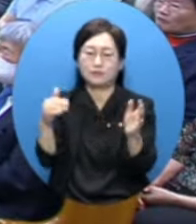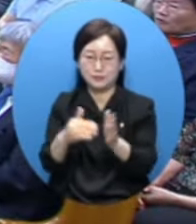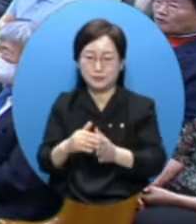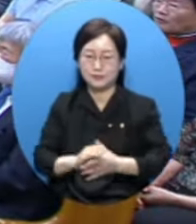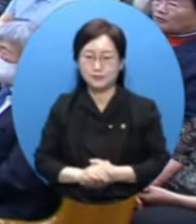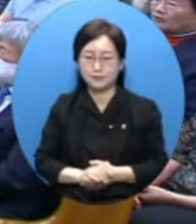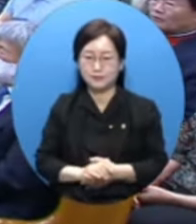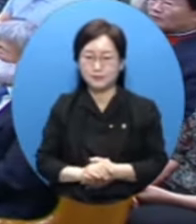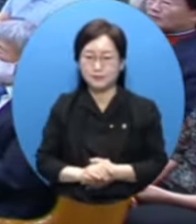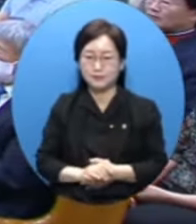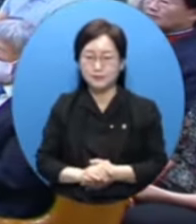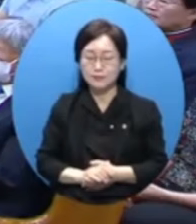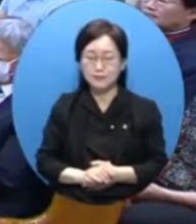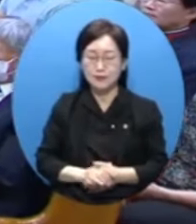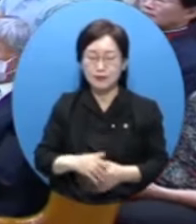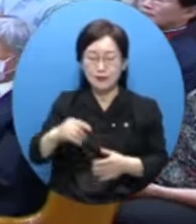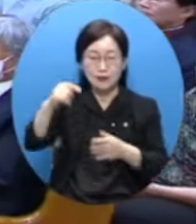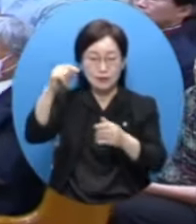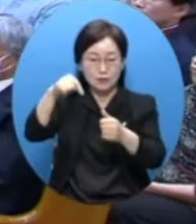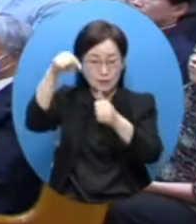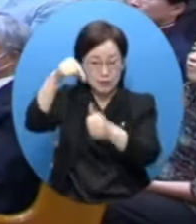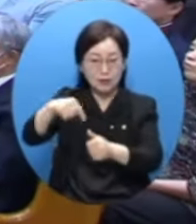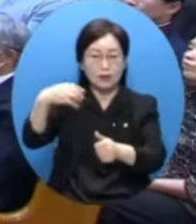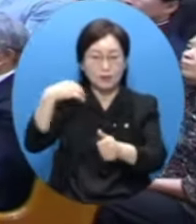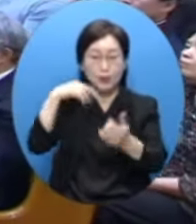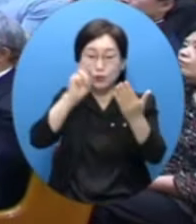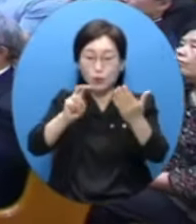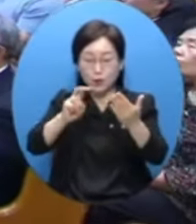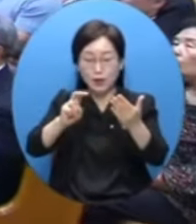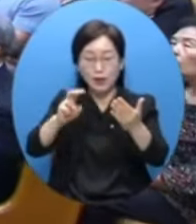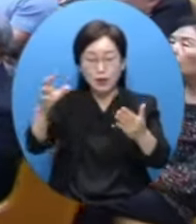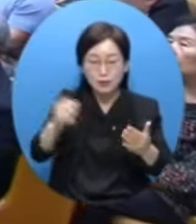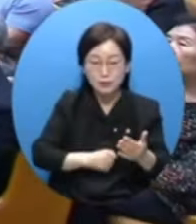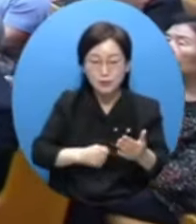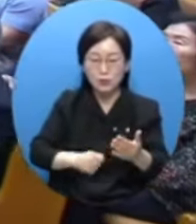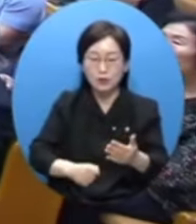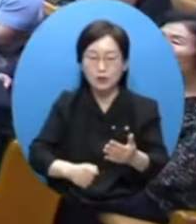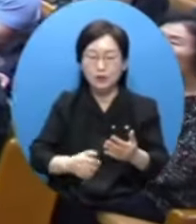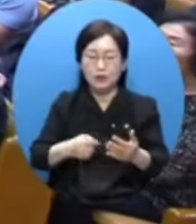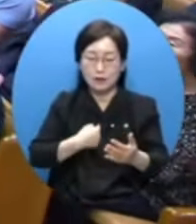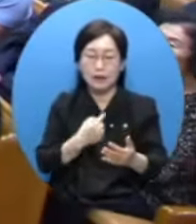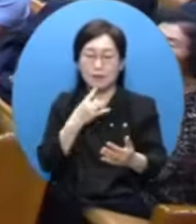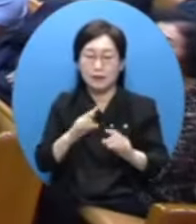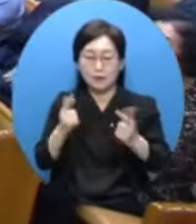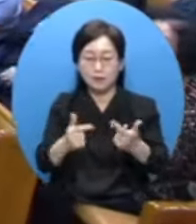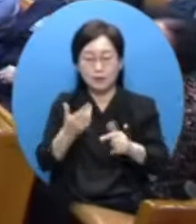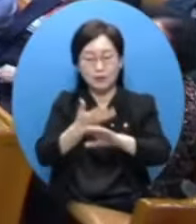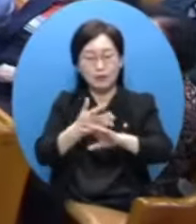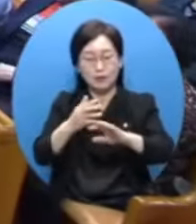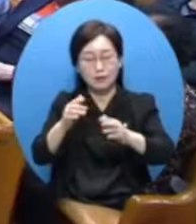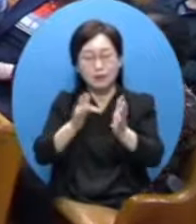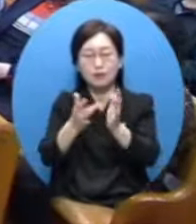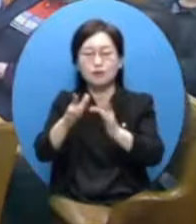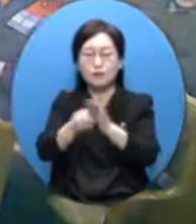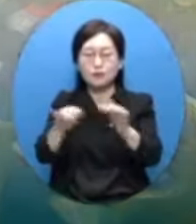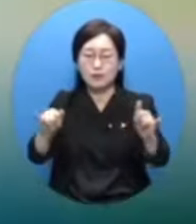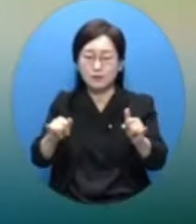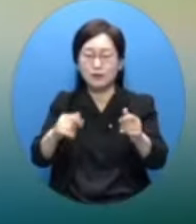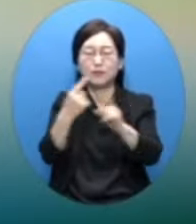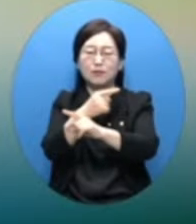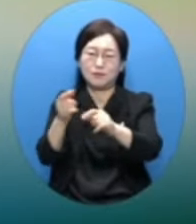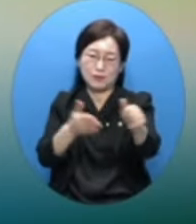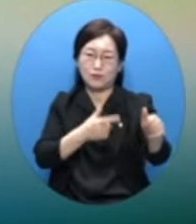찬양들입니다. 그런 사명을 통해 자신뿐만 아니라 많은 기독교인들이 이같이 고백하기를 원했습니다. 사실 많은